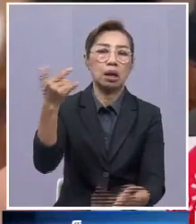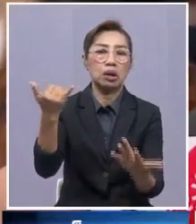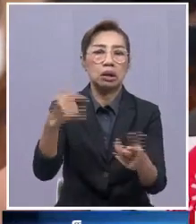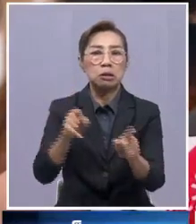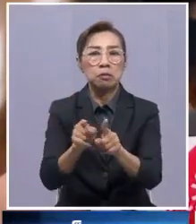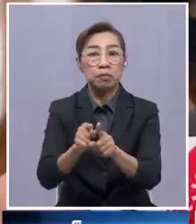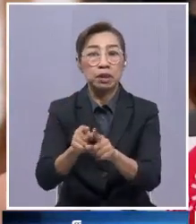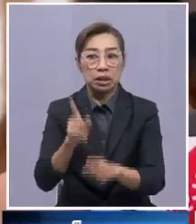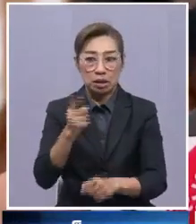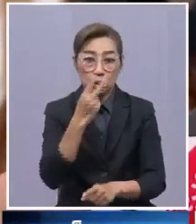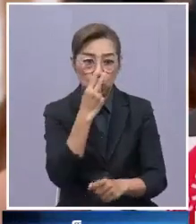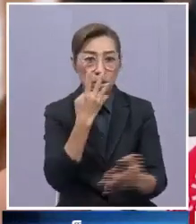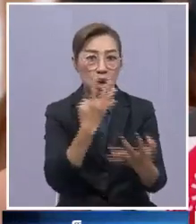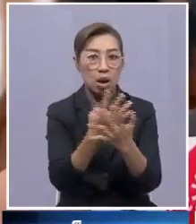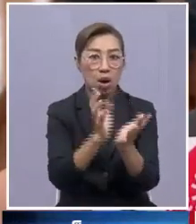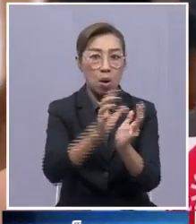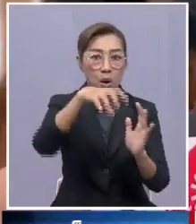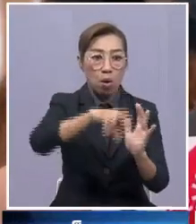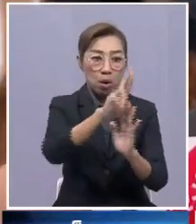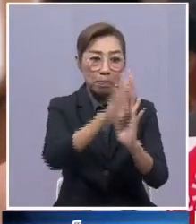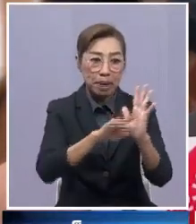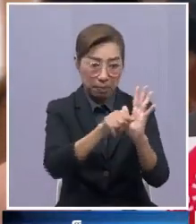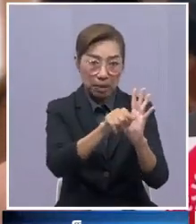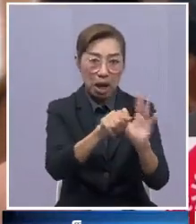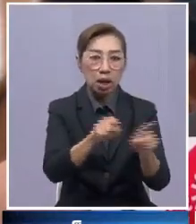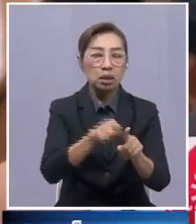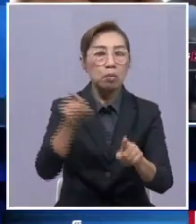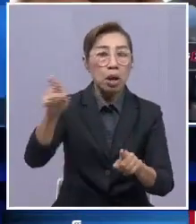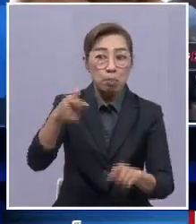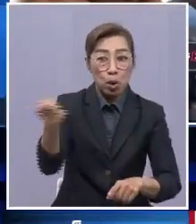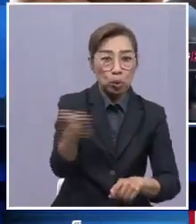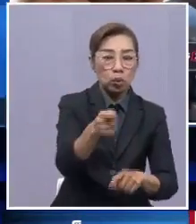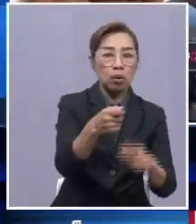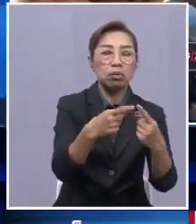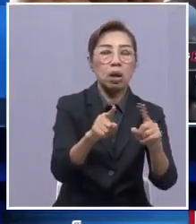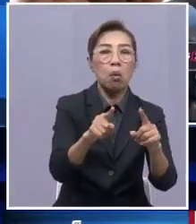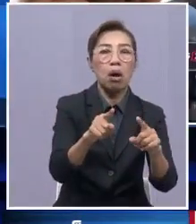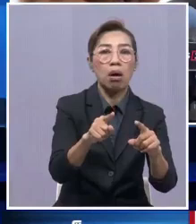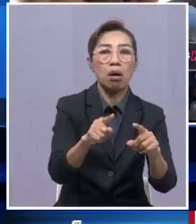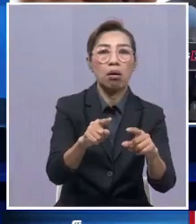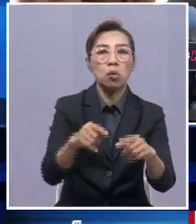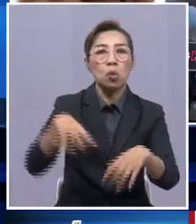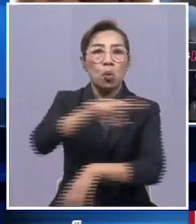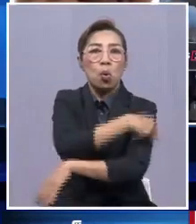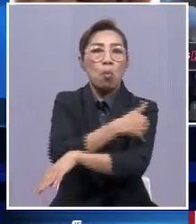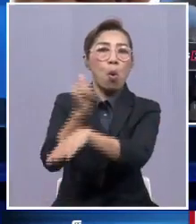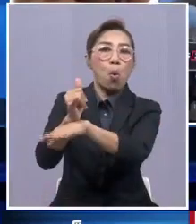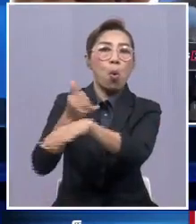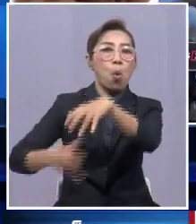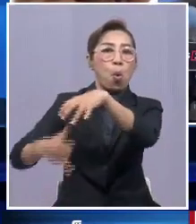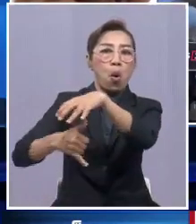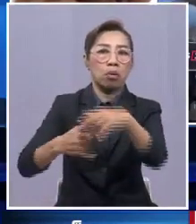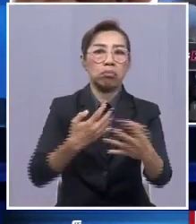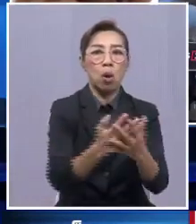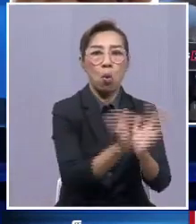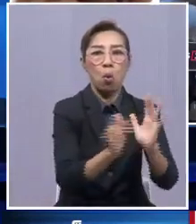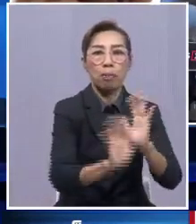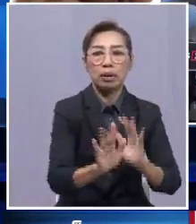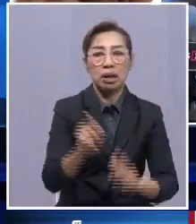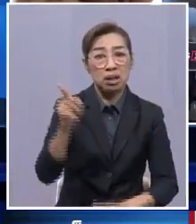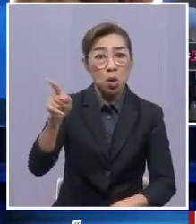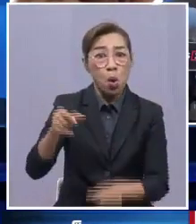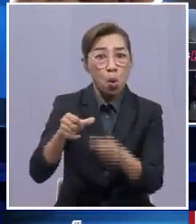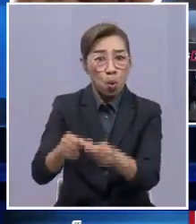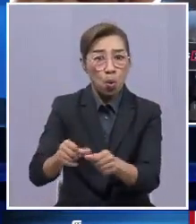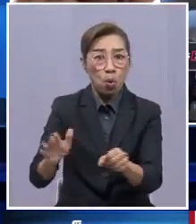พูดถึงระเบียบราชทานในการคุมตัวนอกเรือนจำนะเอาเฉพาะการที่อยู่โรงพยาบาลตำรวจจะครบ 120วันมันก็เกิด